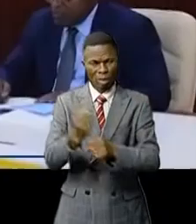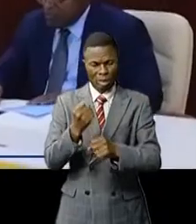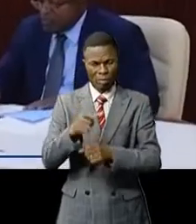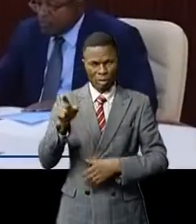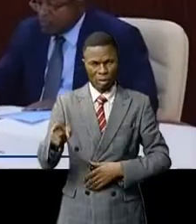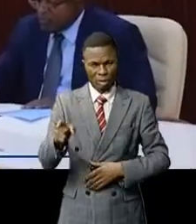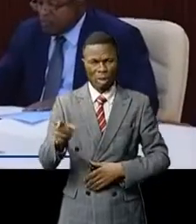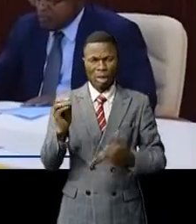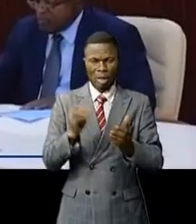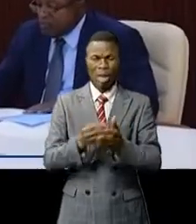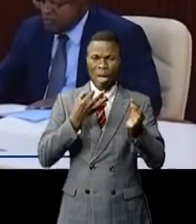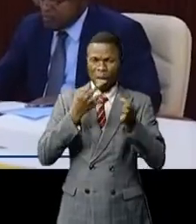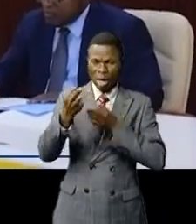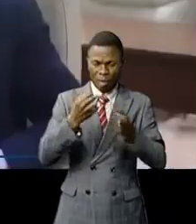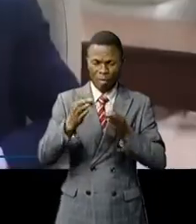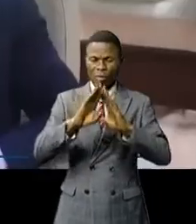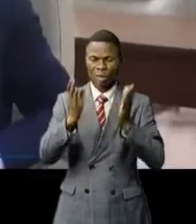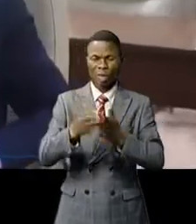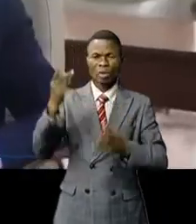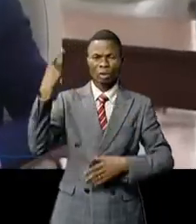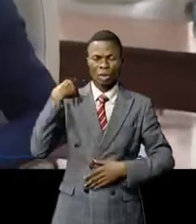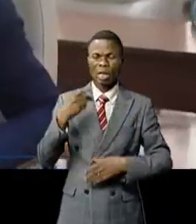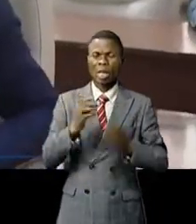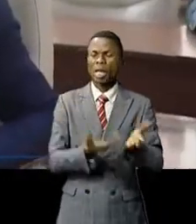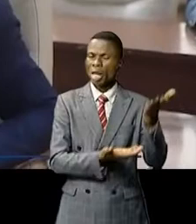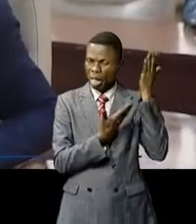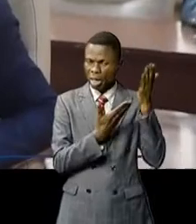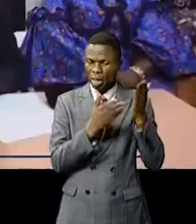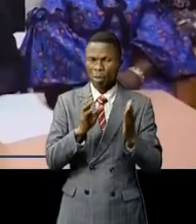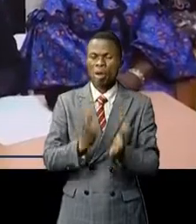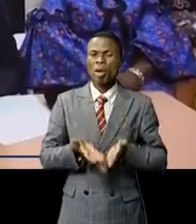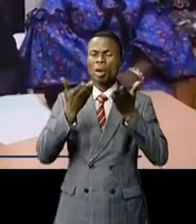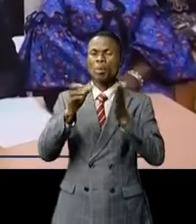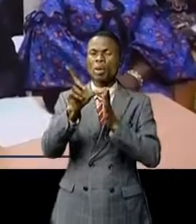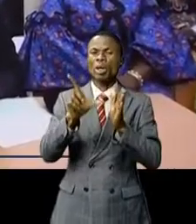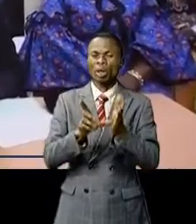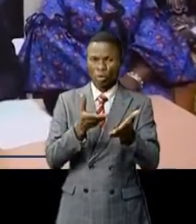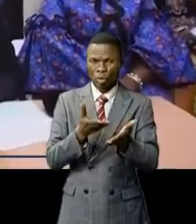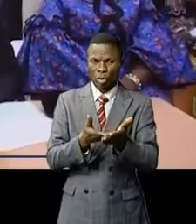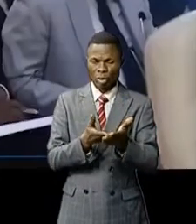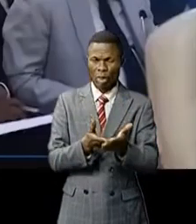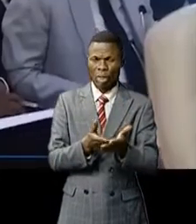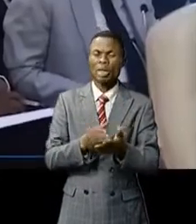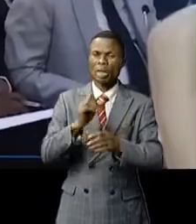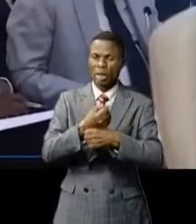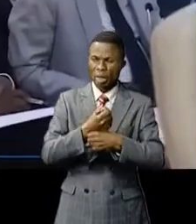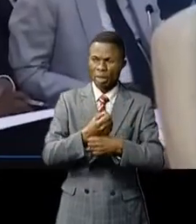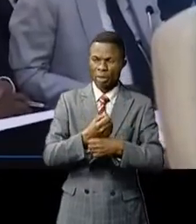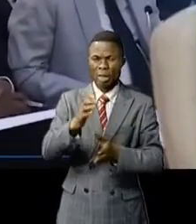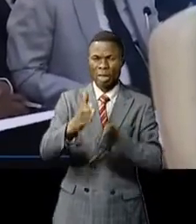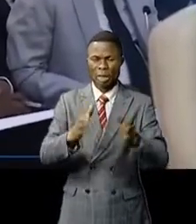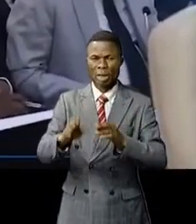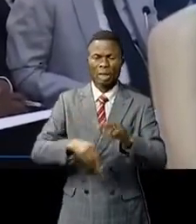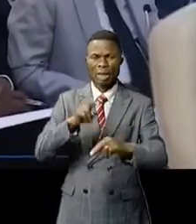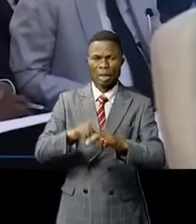professionnels. Il a rappelé à ses interlocuteurs l'importance de cette proposition de loi qui fait suite à la création de la Caisse